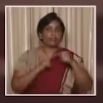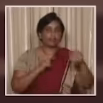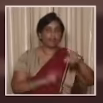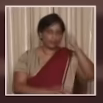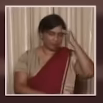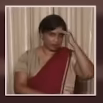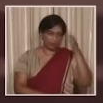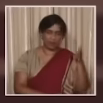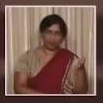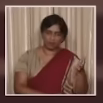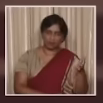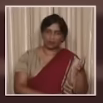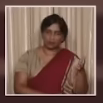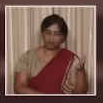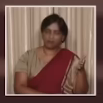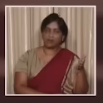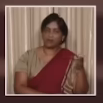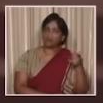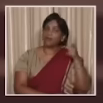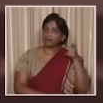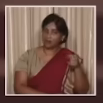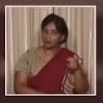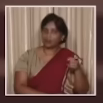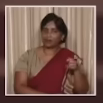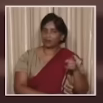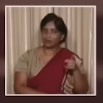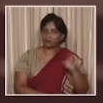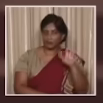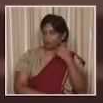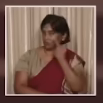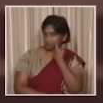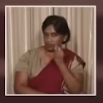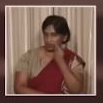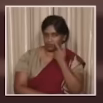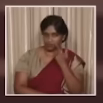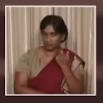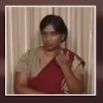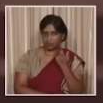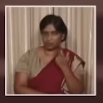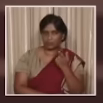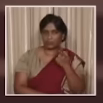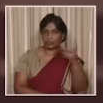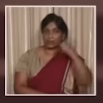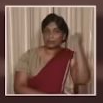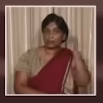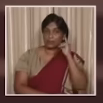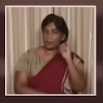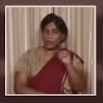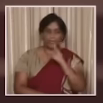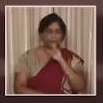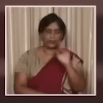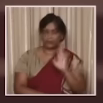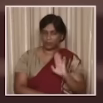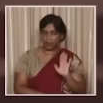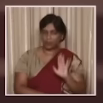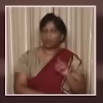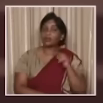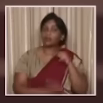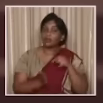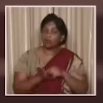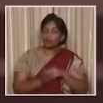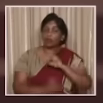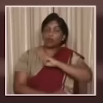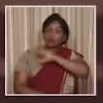නායකතුමා. එතකොට අපි නෑ සමාවෙන් මම අද මොකුත් ඔබතුමාලා කතා කරනකම කිව්වේ නෑ. ඒ එතකොට